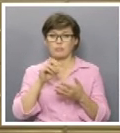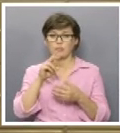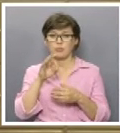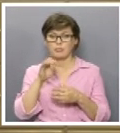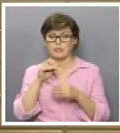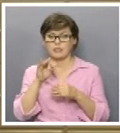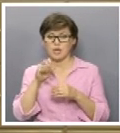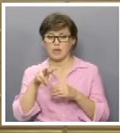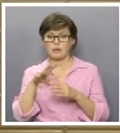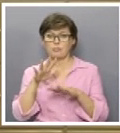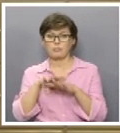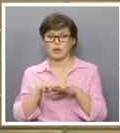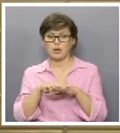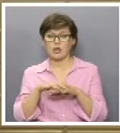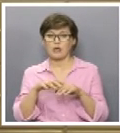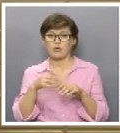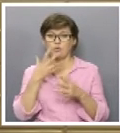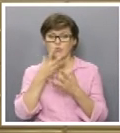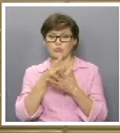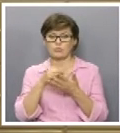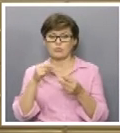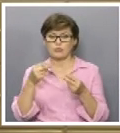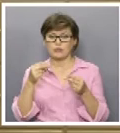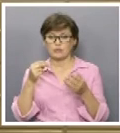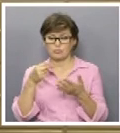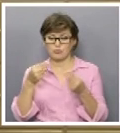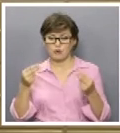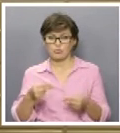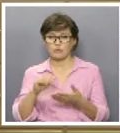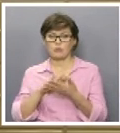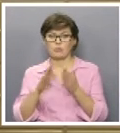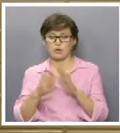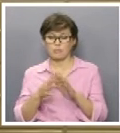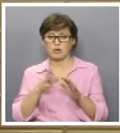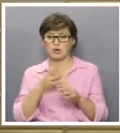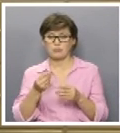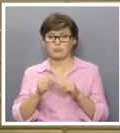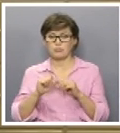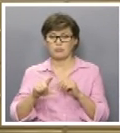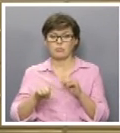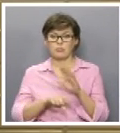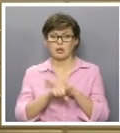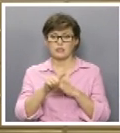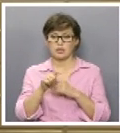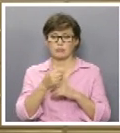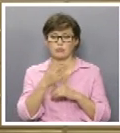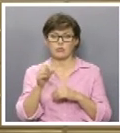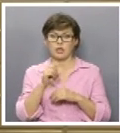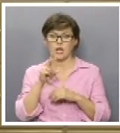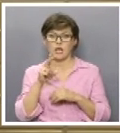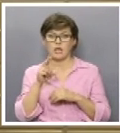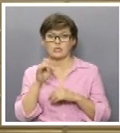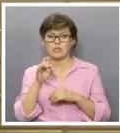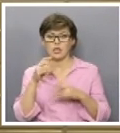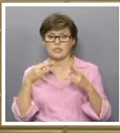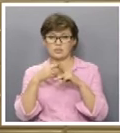қойылған. Капитал банк өздерінің жобасын қаржыландыруды тіпті бастап жатыр. Бұнымен қатар қазір Қазақ банк,